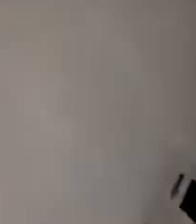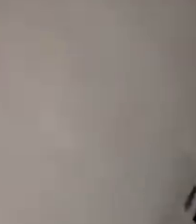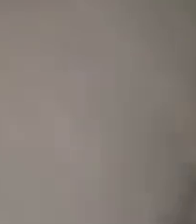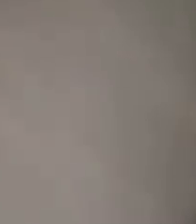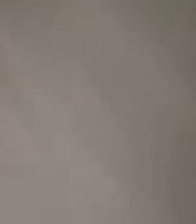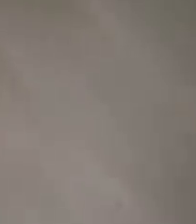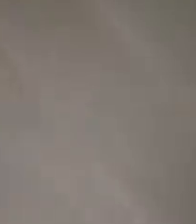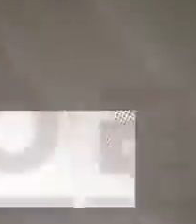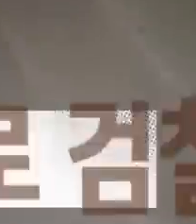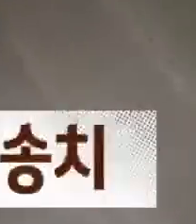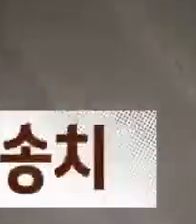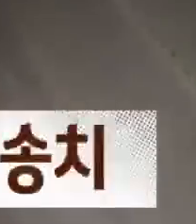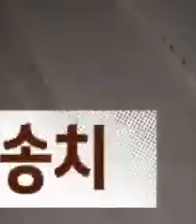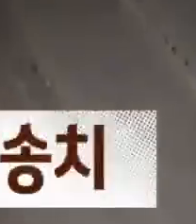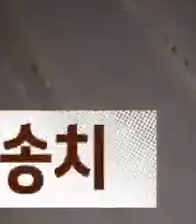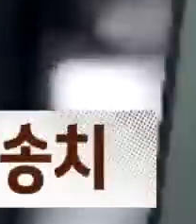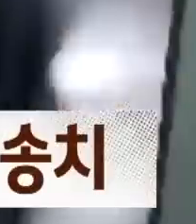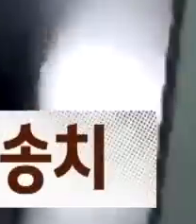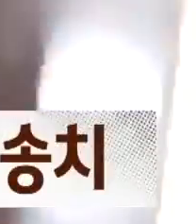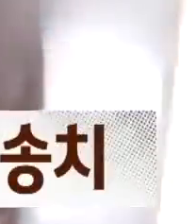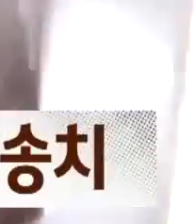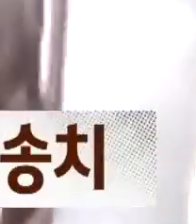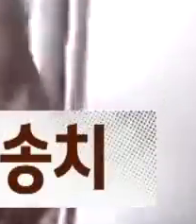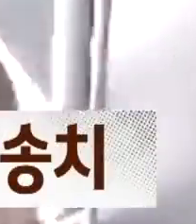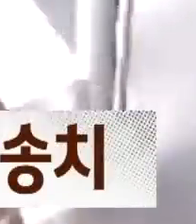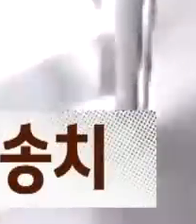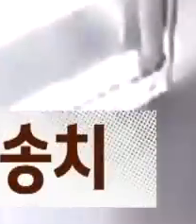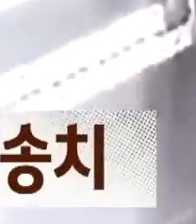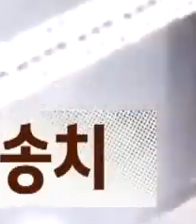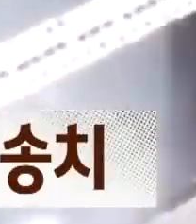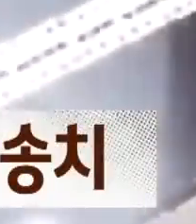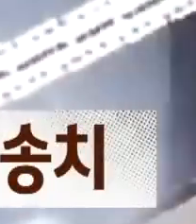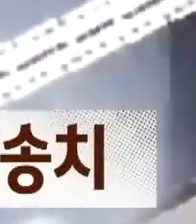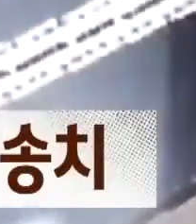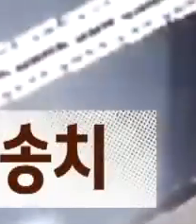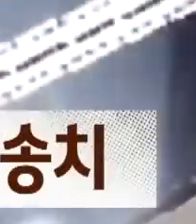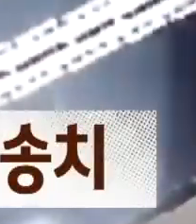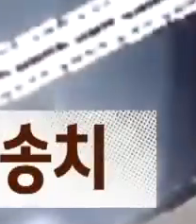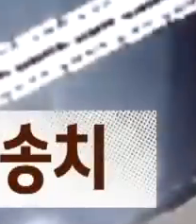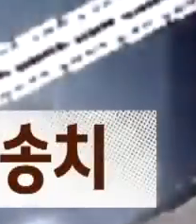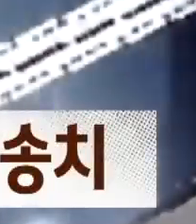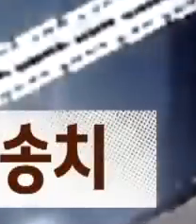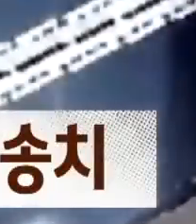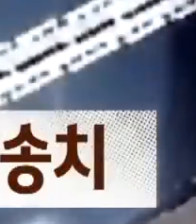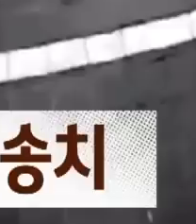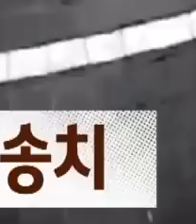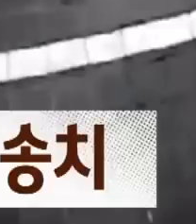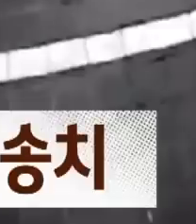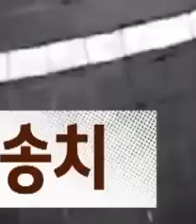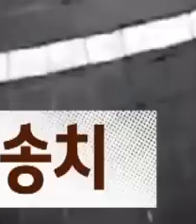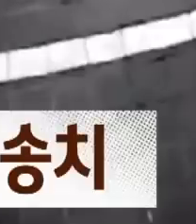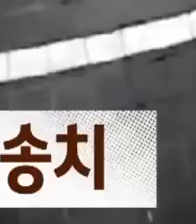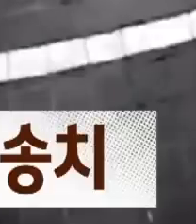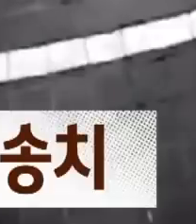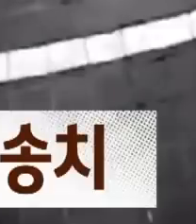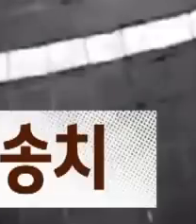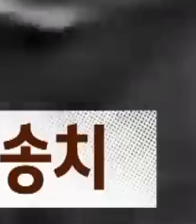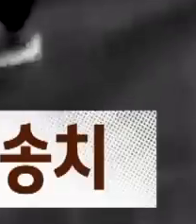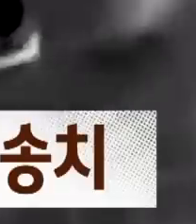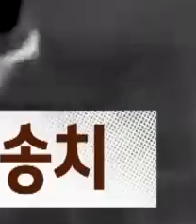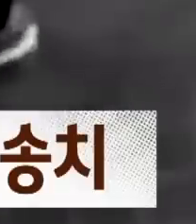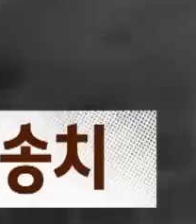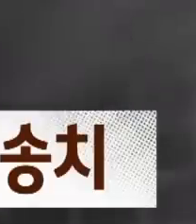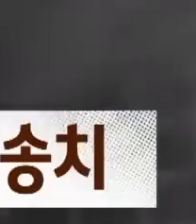구독자 120만 명을 보유한 20대 유명 유튜버가 헤어진 여자친구의 집을 무단 침입해 폭행하다가 현행범으로